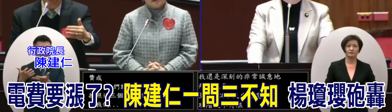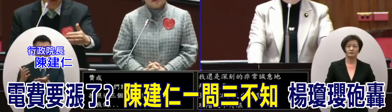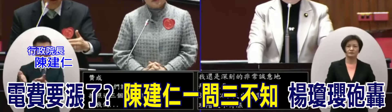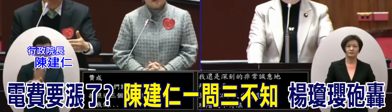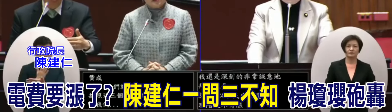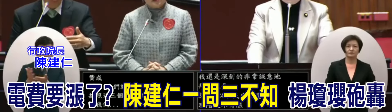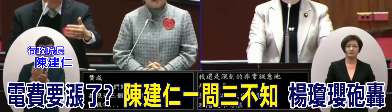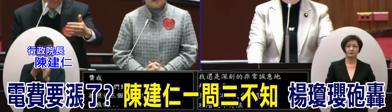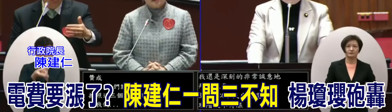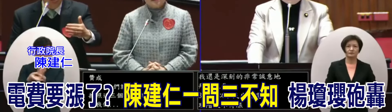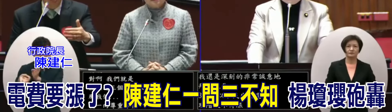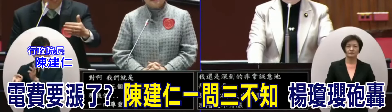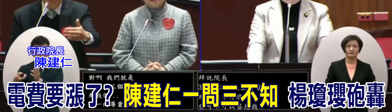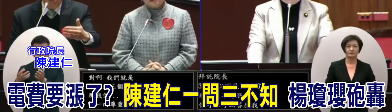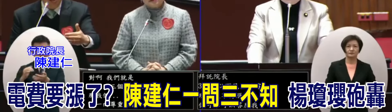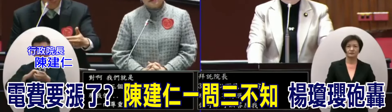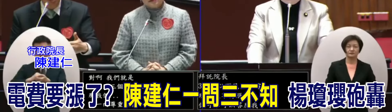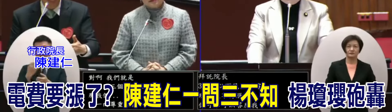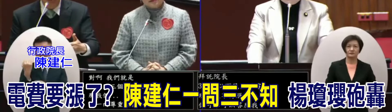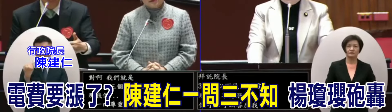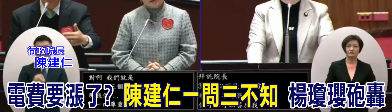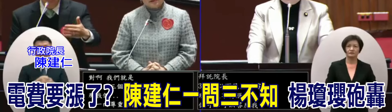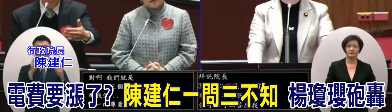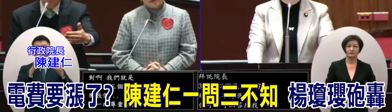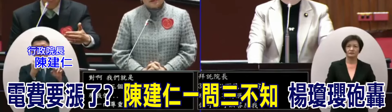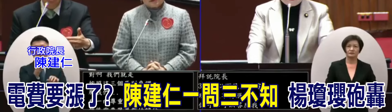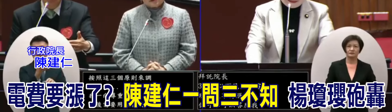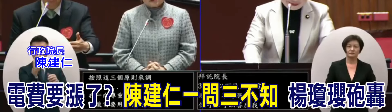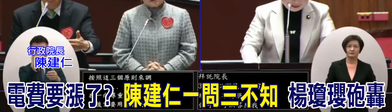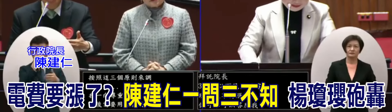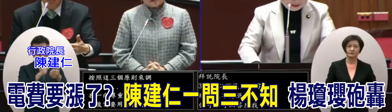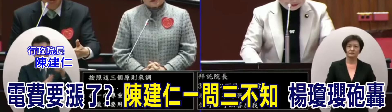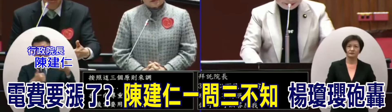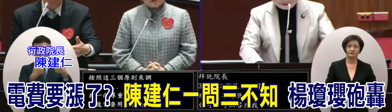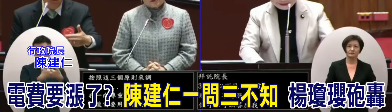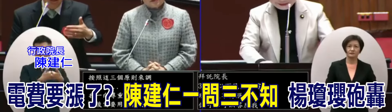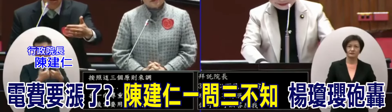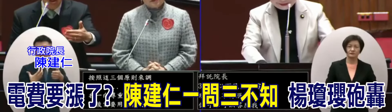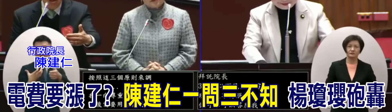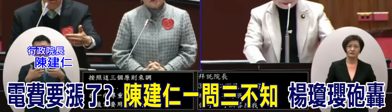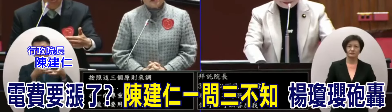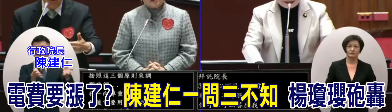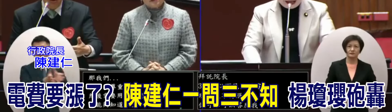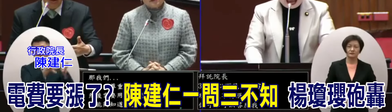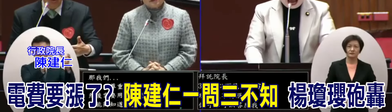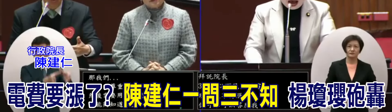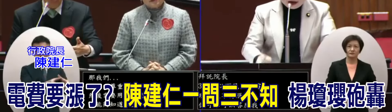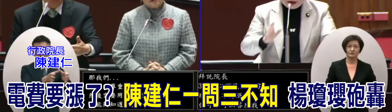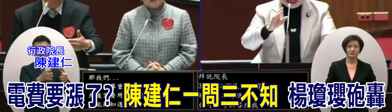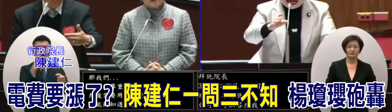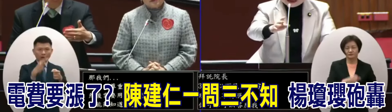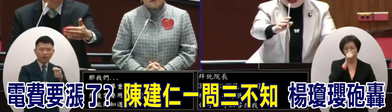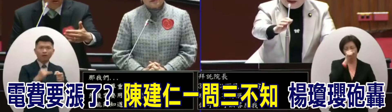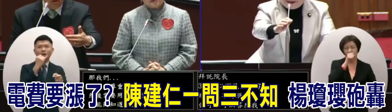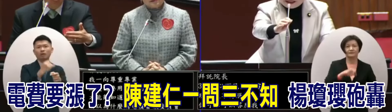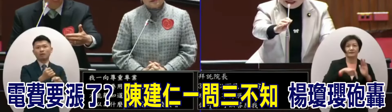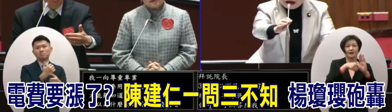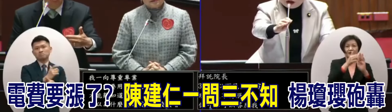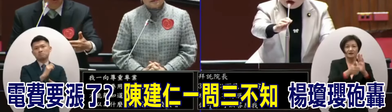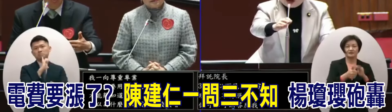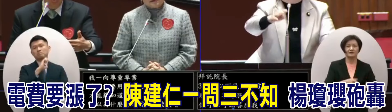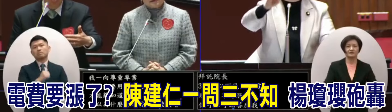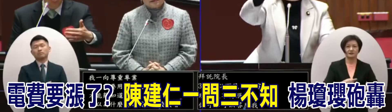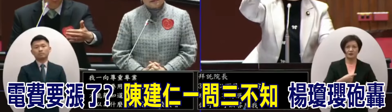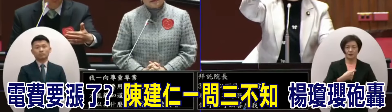知道多少。所以为什么讲电价审议委员会，而且电价审议委员会这样的机制也是行之多年。 好，院长，所以本期